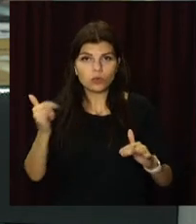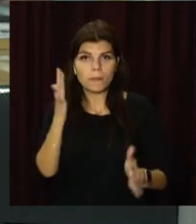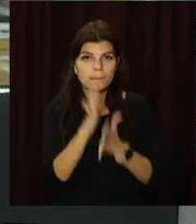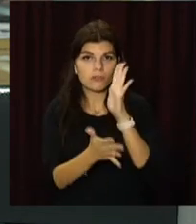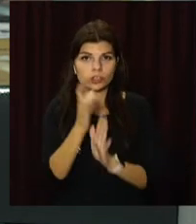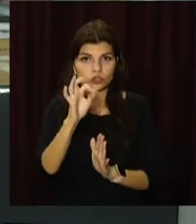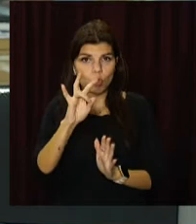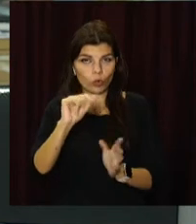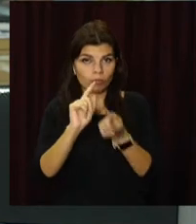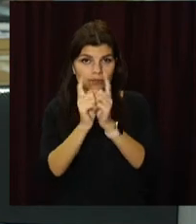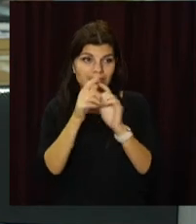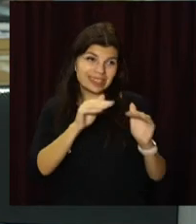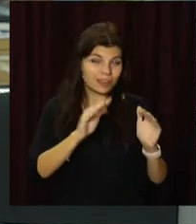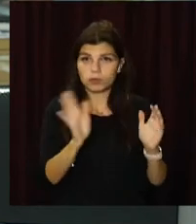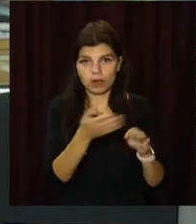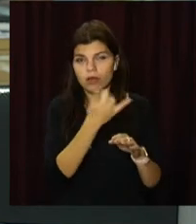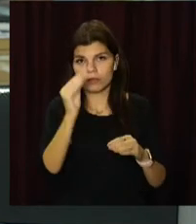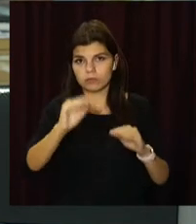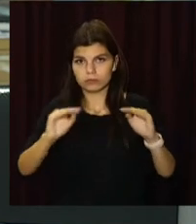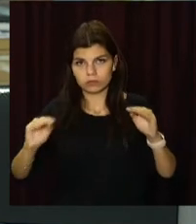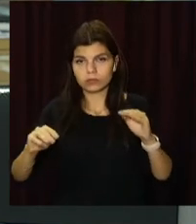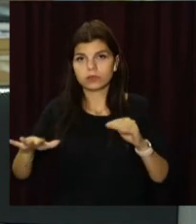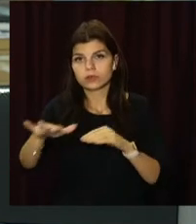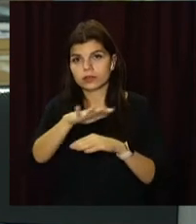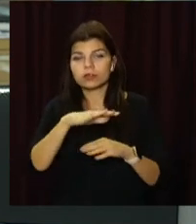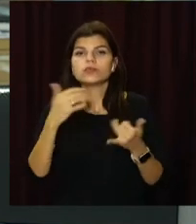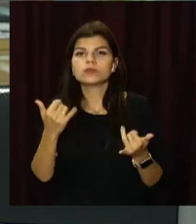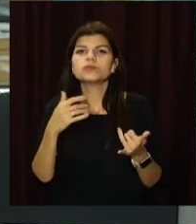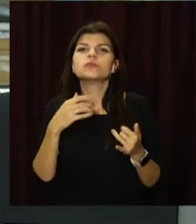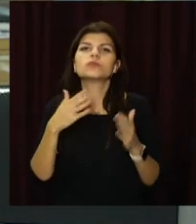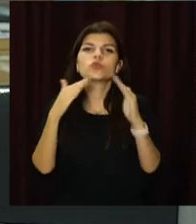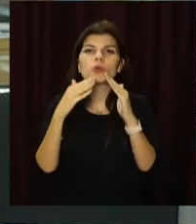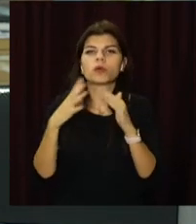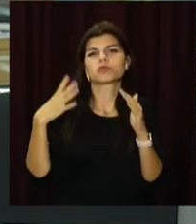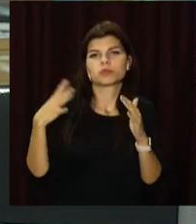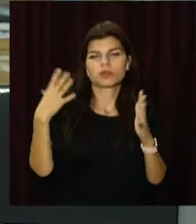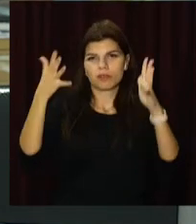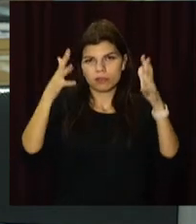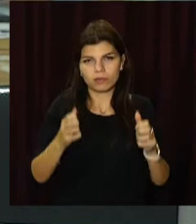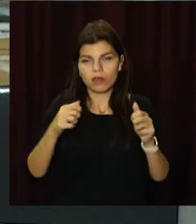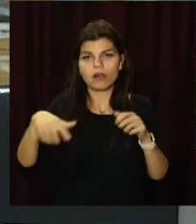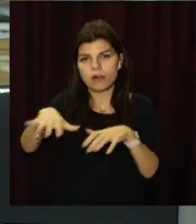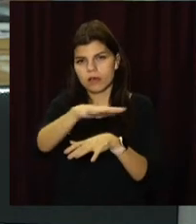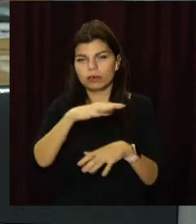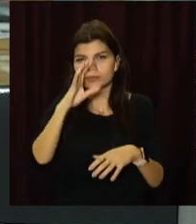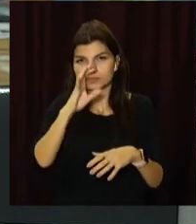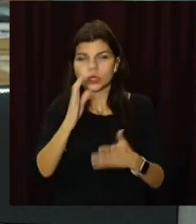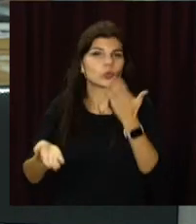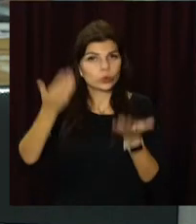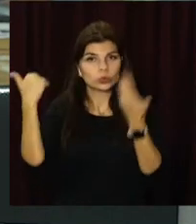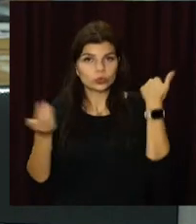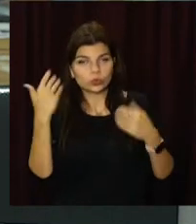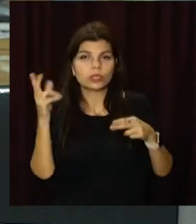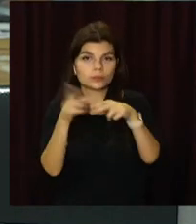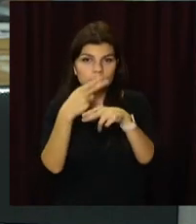Наразі територію розчищають від сміття та уламків бетону, що залишились від будівлі. Проєкт майбутньої зони відпочинку бачила наша